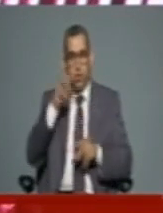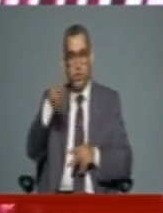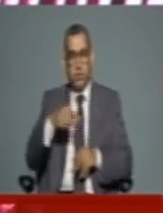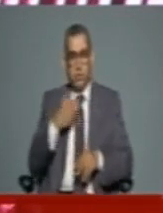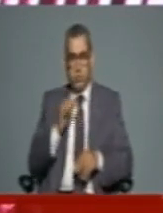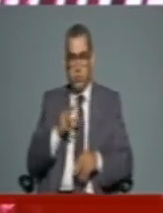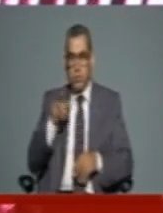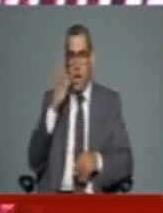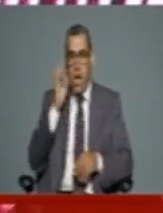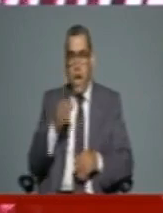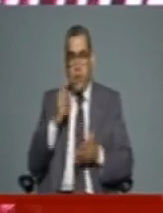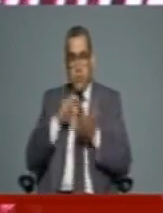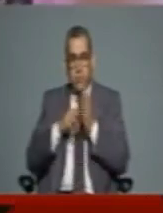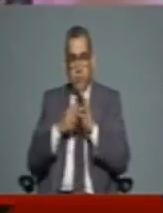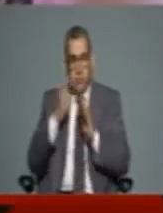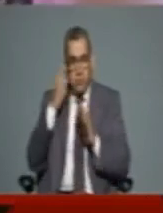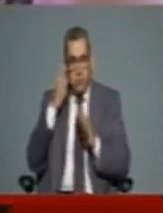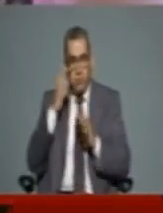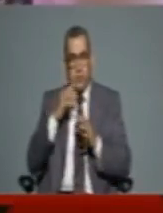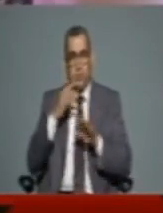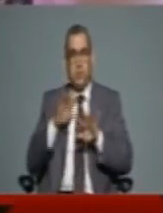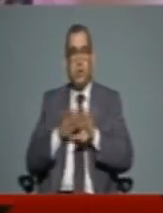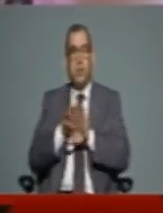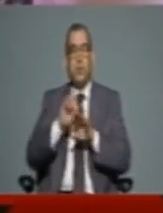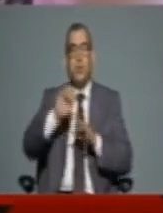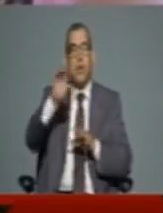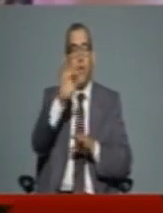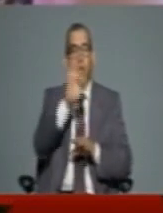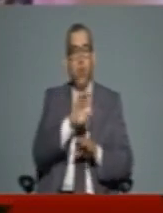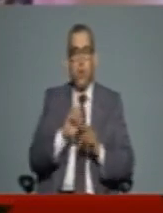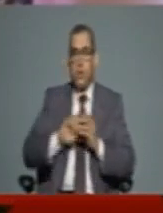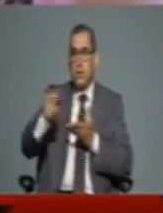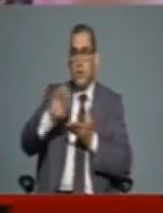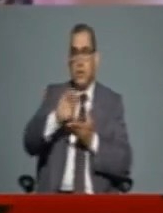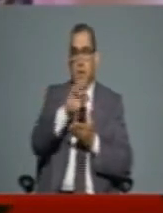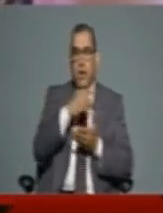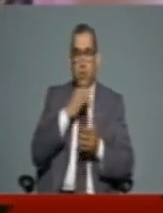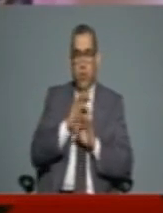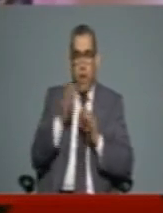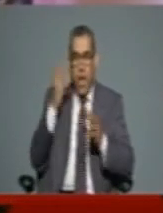لابد من اعاده صياغه شبكه التوزيع. شبكه التوزيع عندنا كانت محدوده